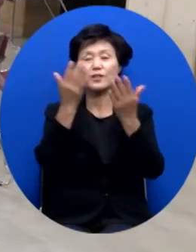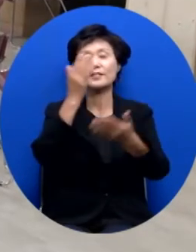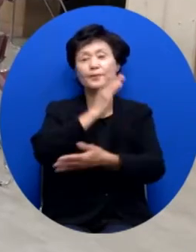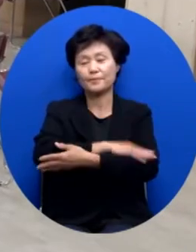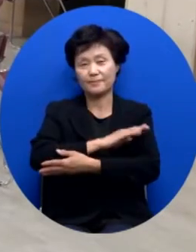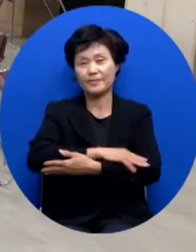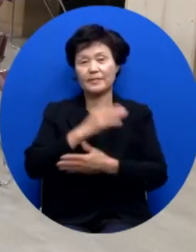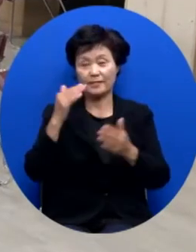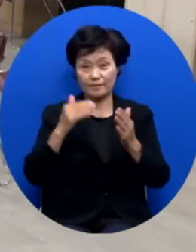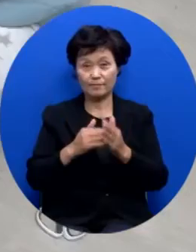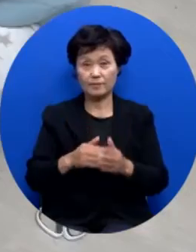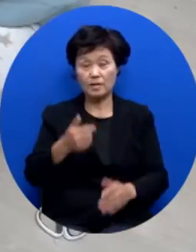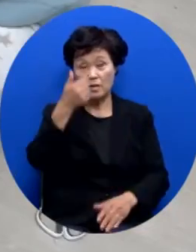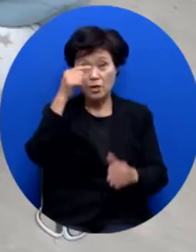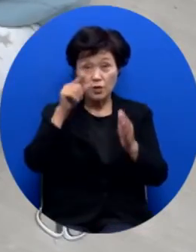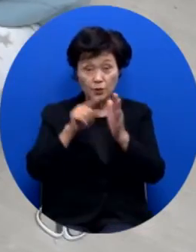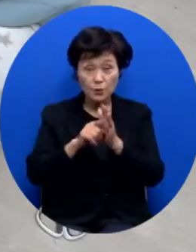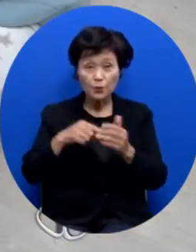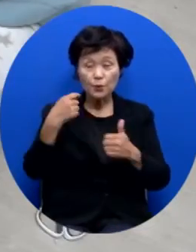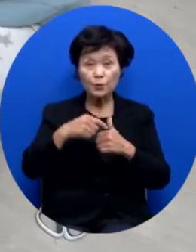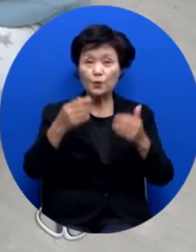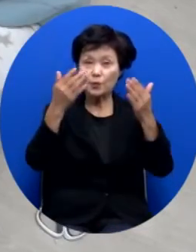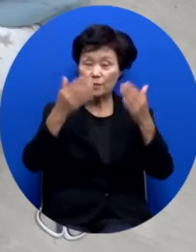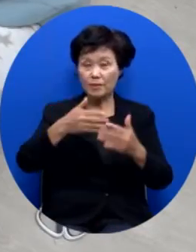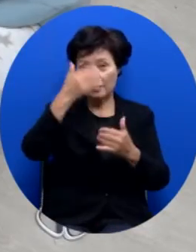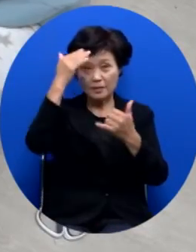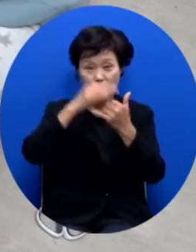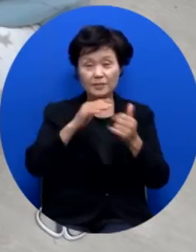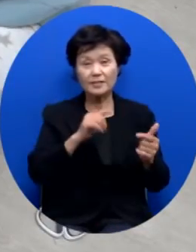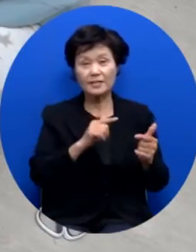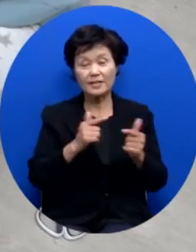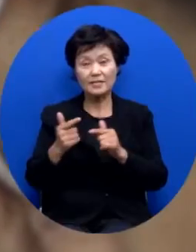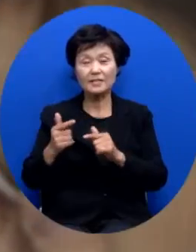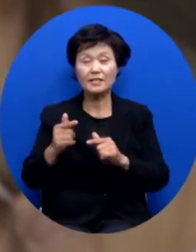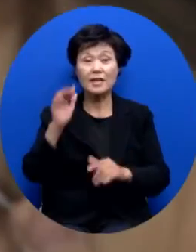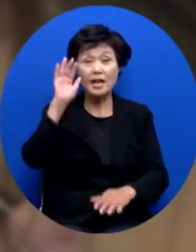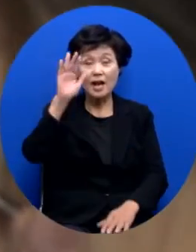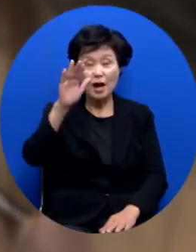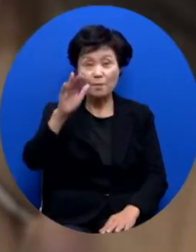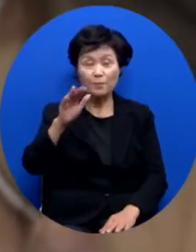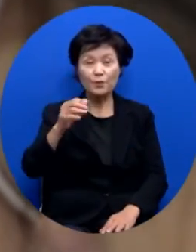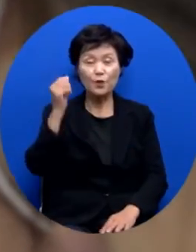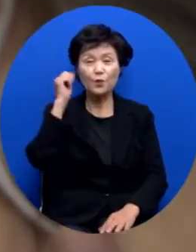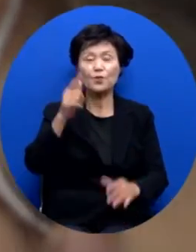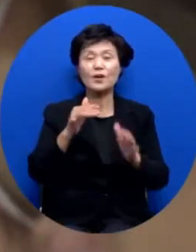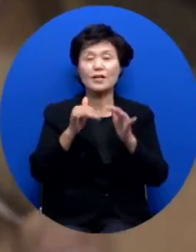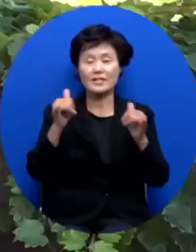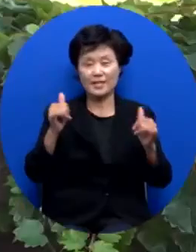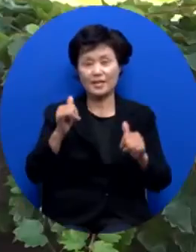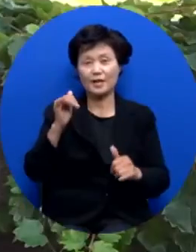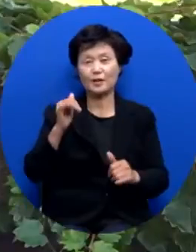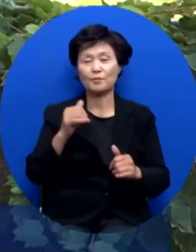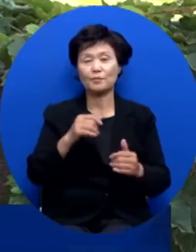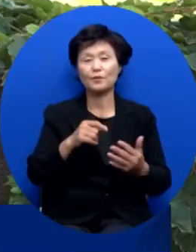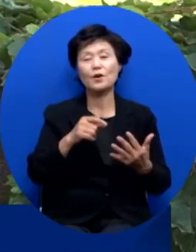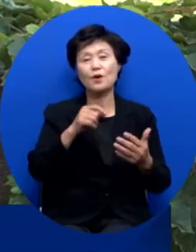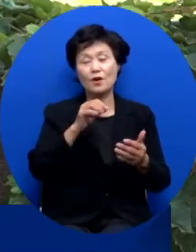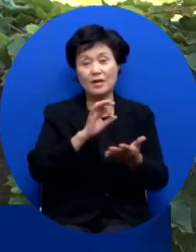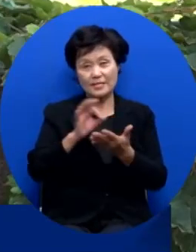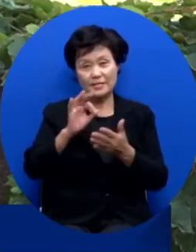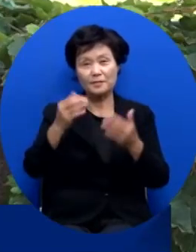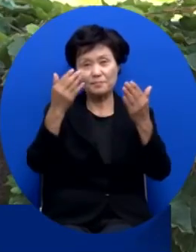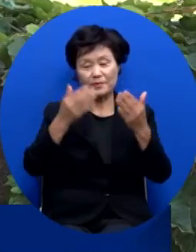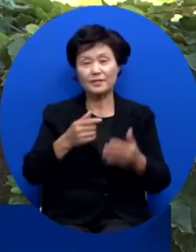기독교적 가치 교육을 받은 다음 세대들이이 시대의 인재로 세워지길 바라고 있습니다 교육의 변화